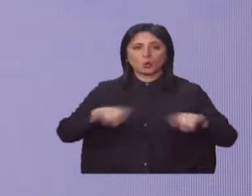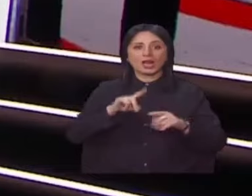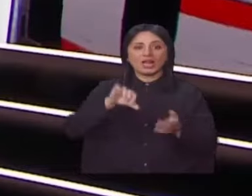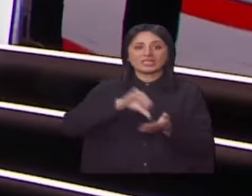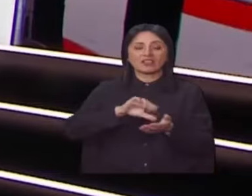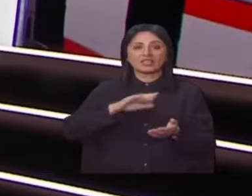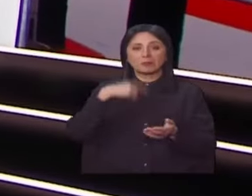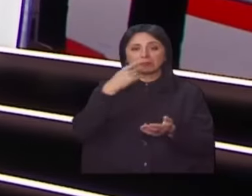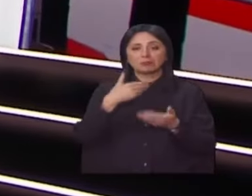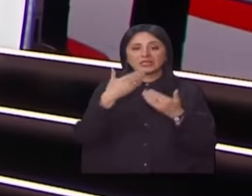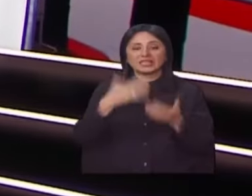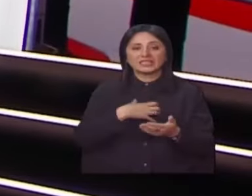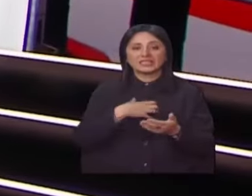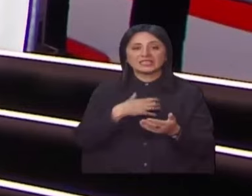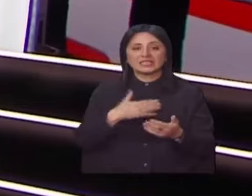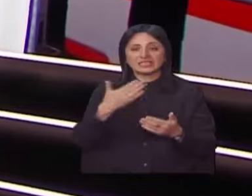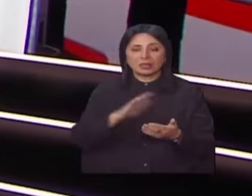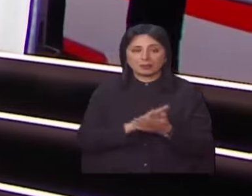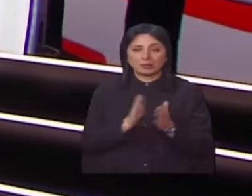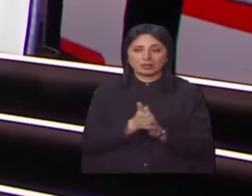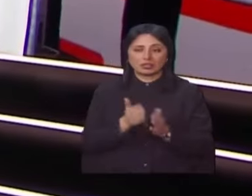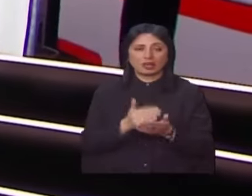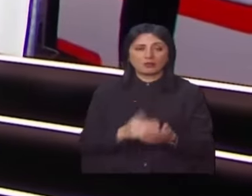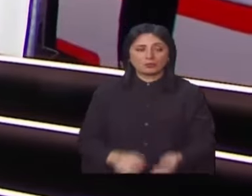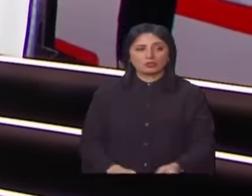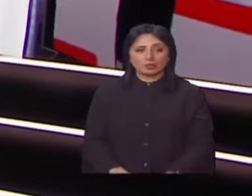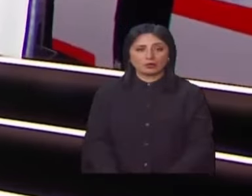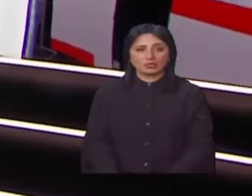დააყენებთ პირობად ან რა იქნება თქვენი ძირითადი წინაპირობა ამისთვის